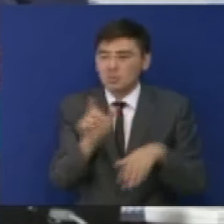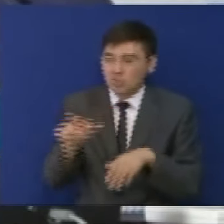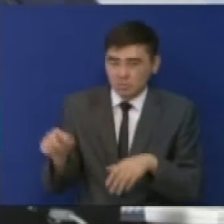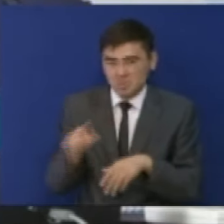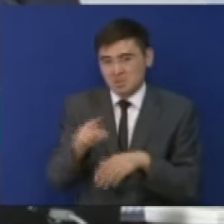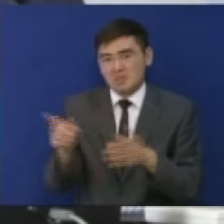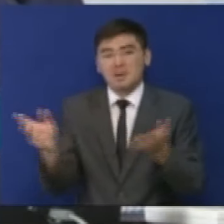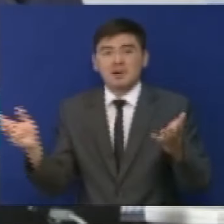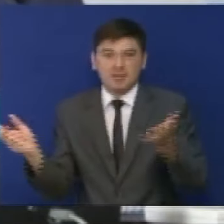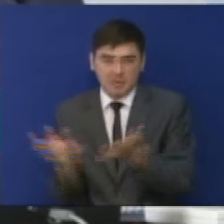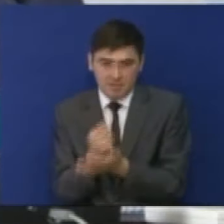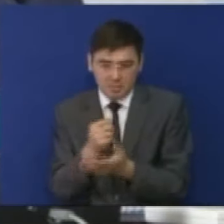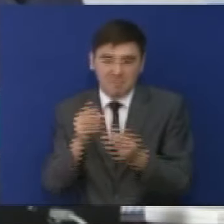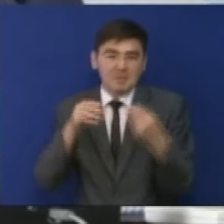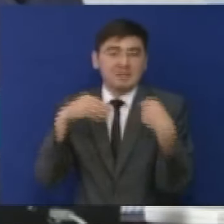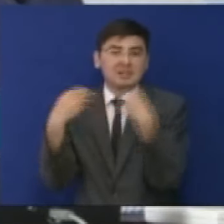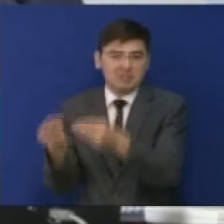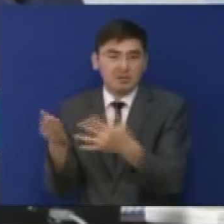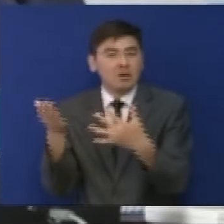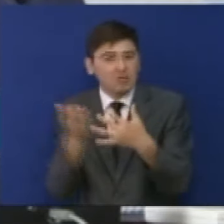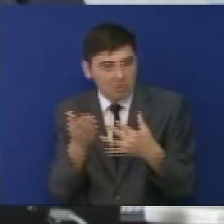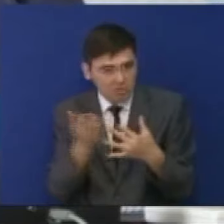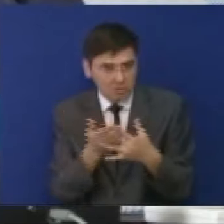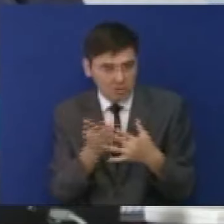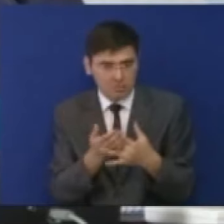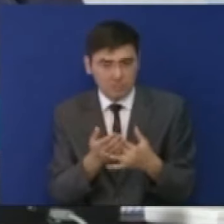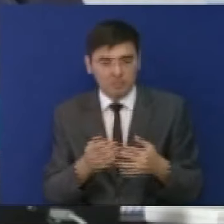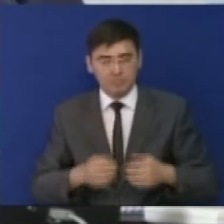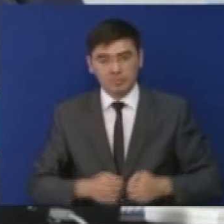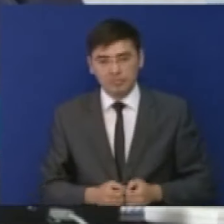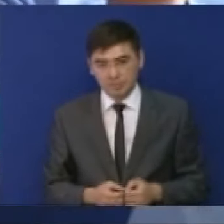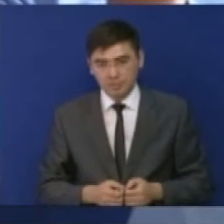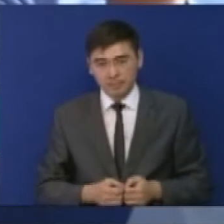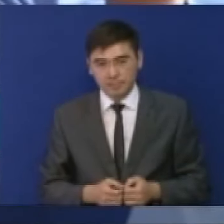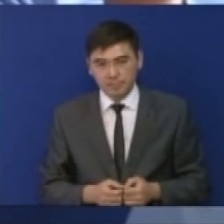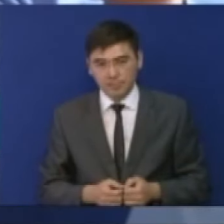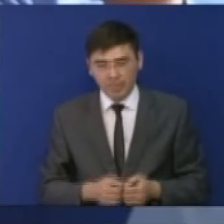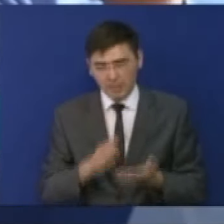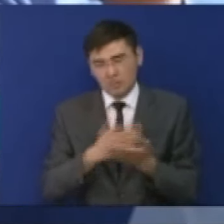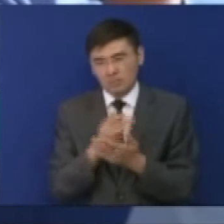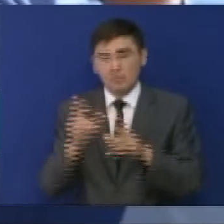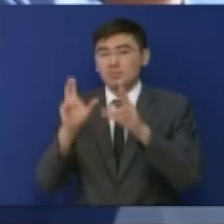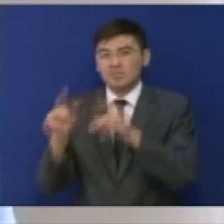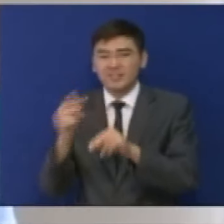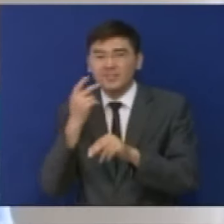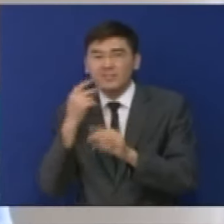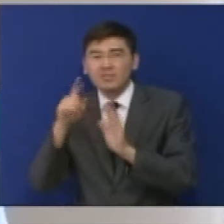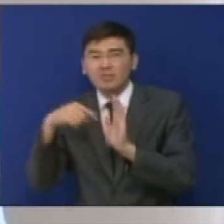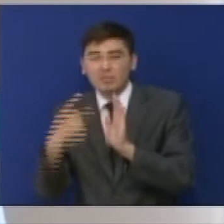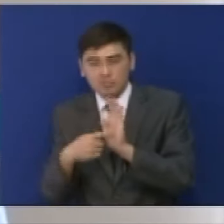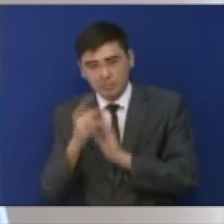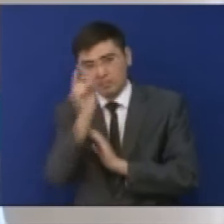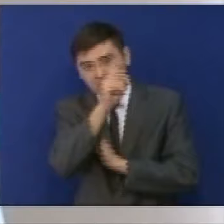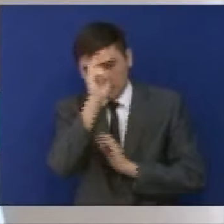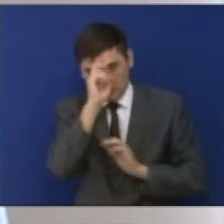когда получали и льготы те, кто не имеет удостоверения. Депутаты пообещали, что данный вопрос будет